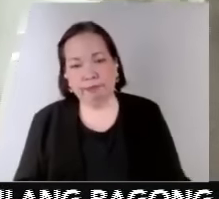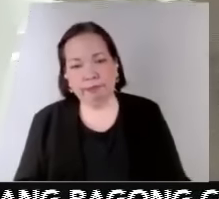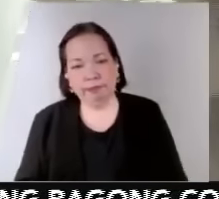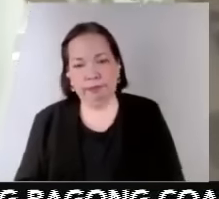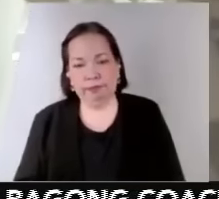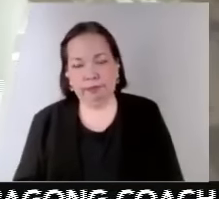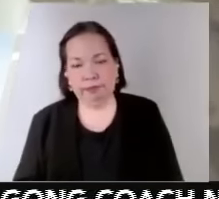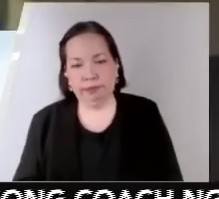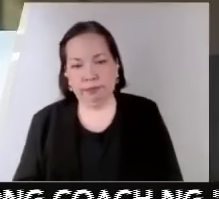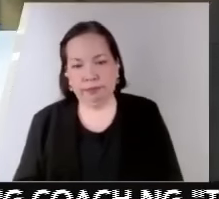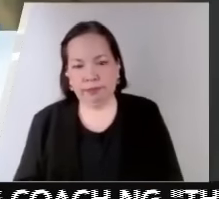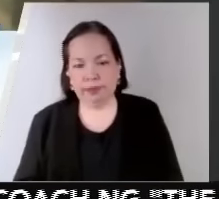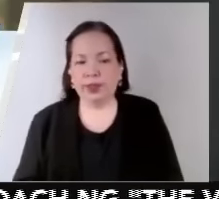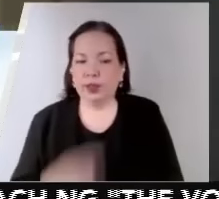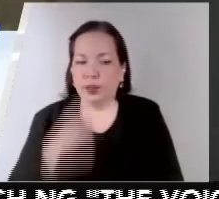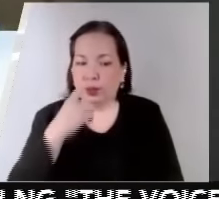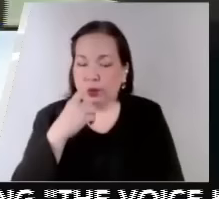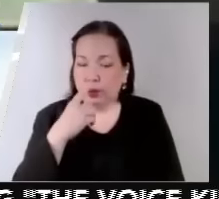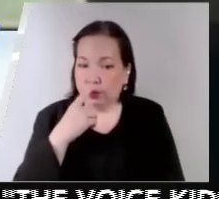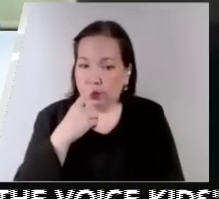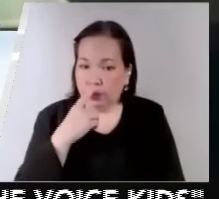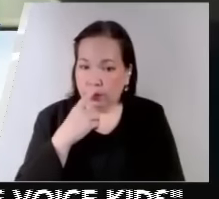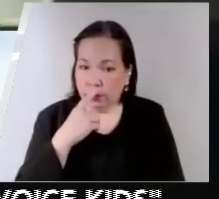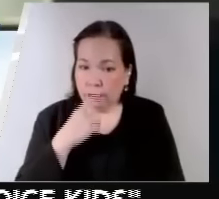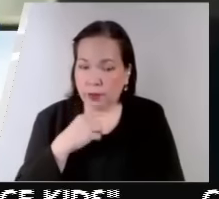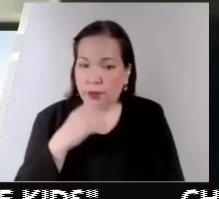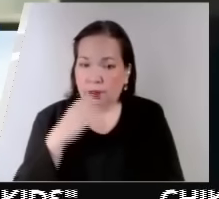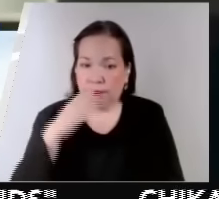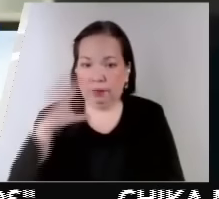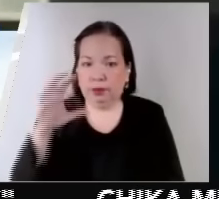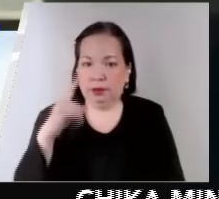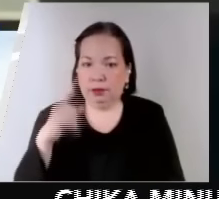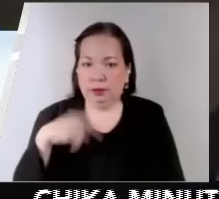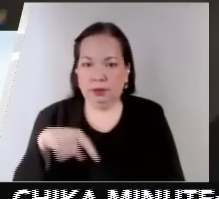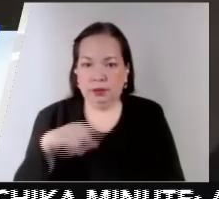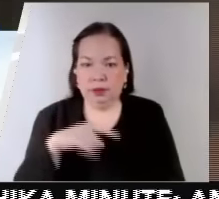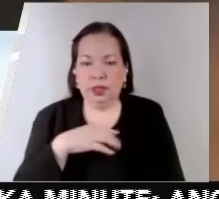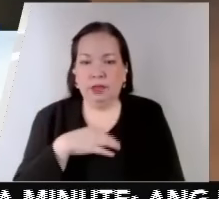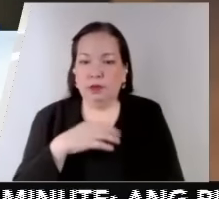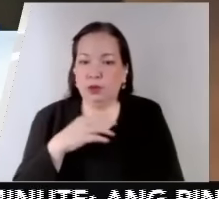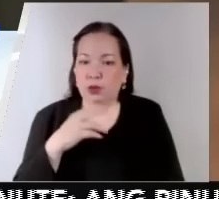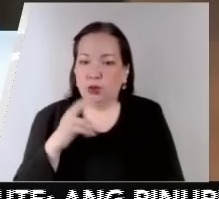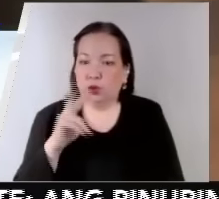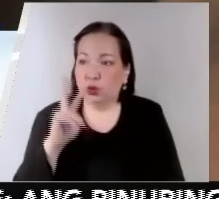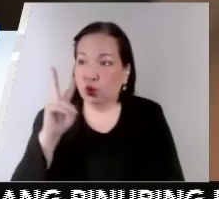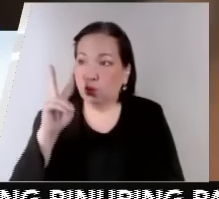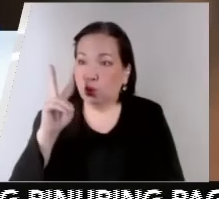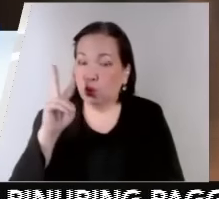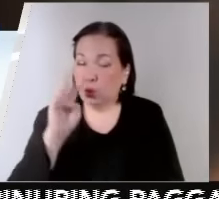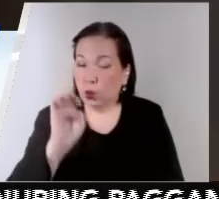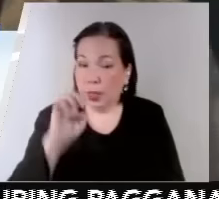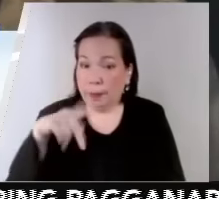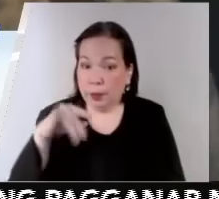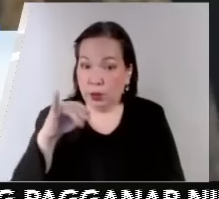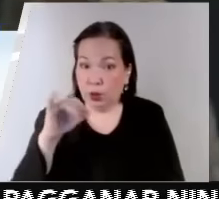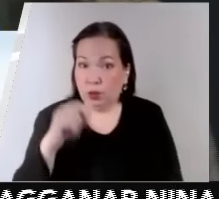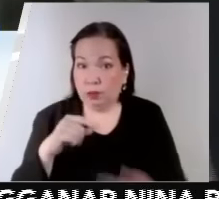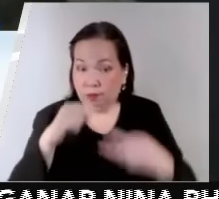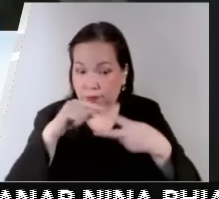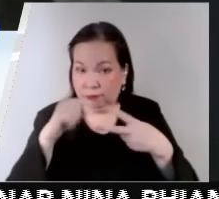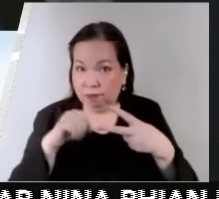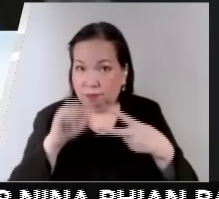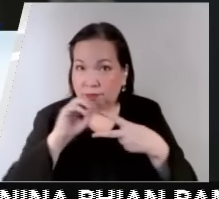Pulang Araw Fever is on. Bukas na kayo ng sa inyo. Two episodes up pa lang on Netflix. Talk of the Town na,